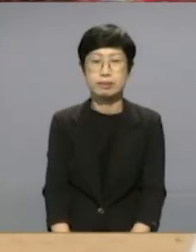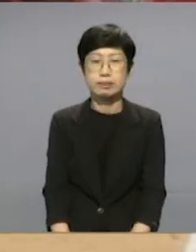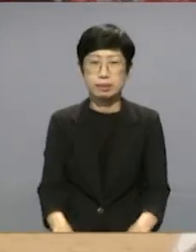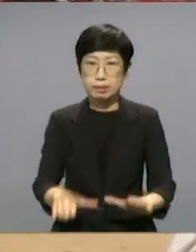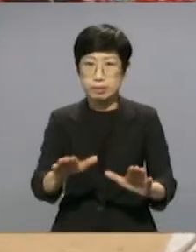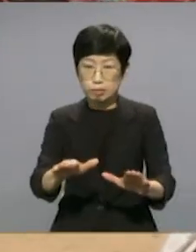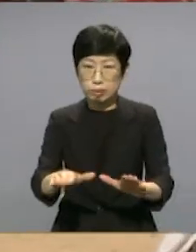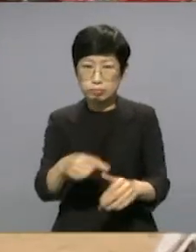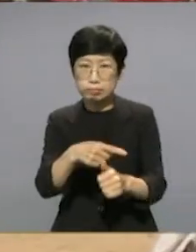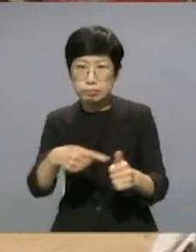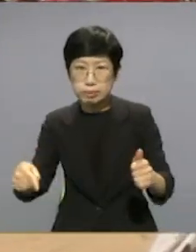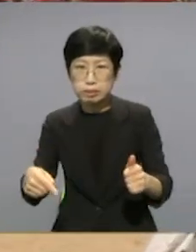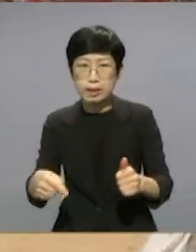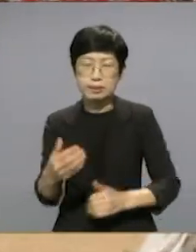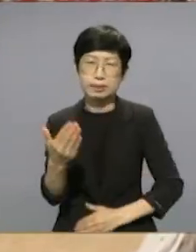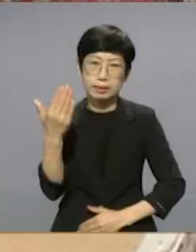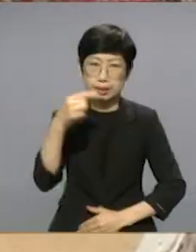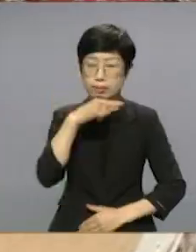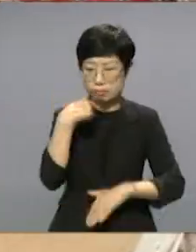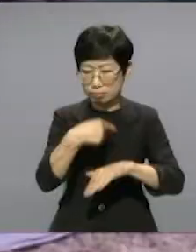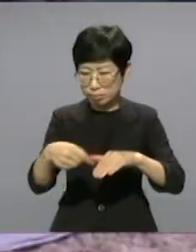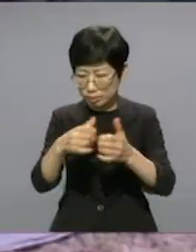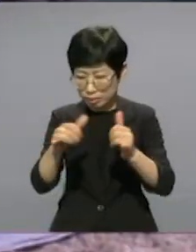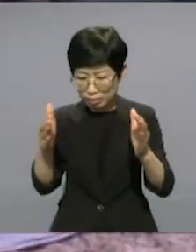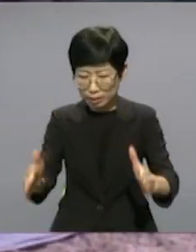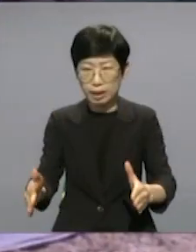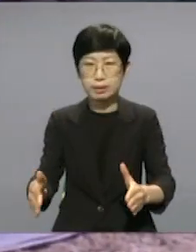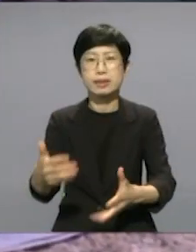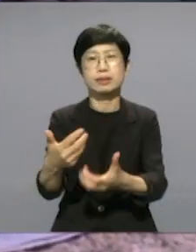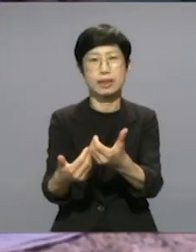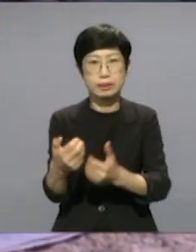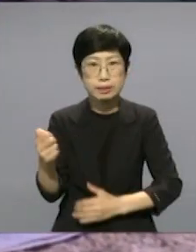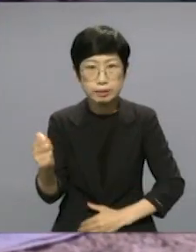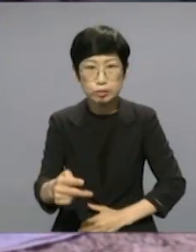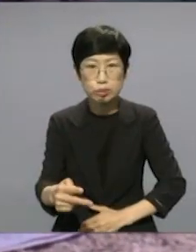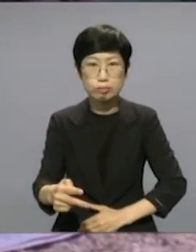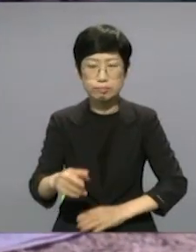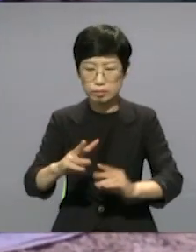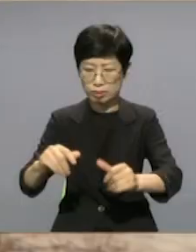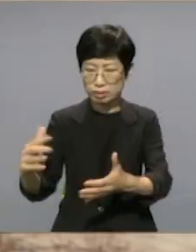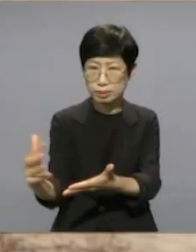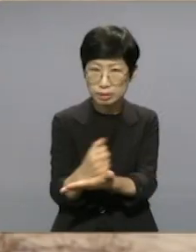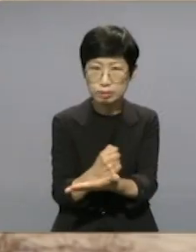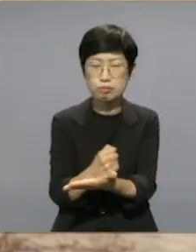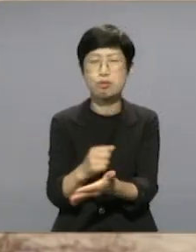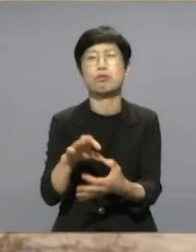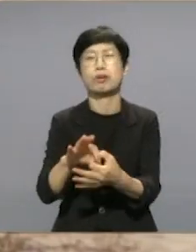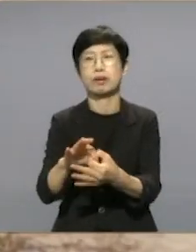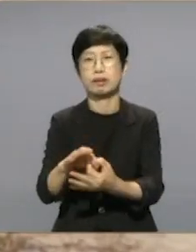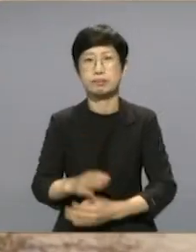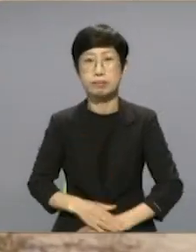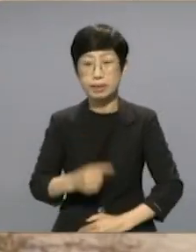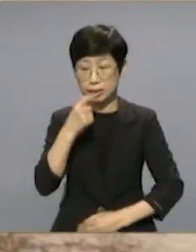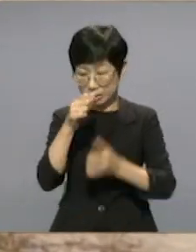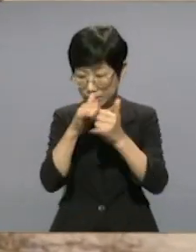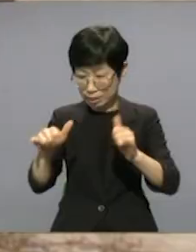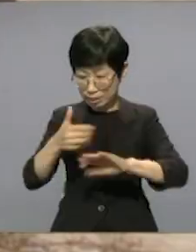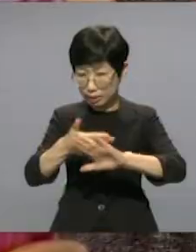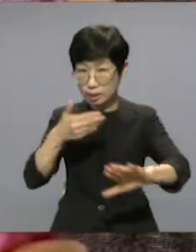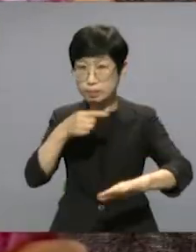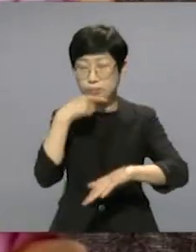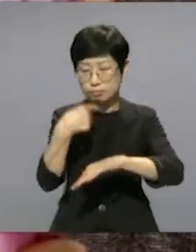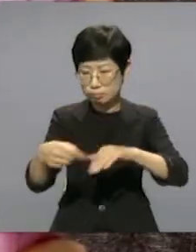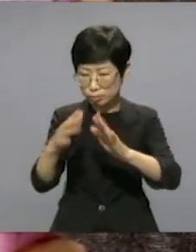이번 학살은 해묵은 부족 간 갈등에 기후변화로 인한 토지 분쟁 성격도 띄고 있는데 아랍계 백인이 다른 부족을 모두